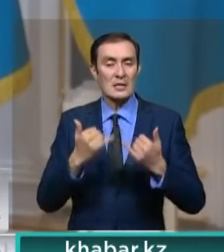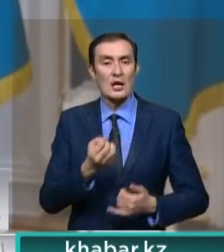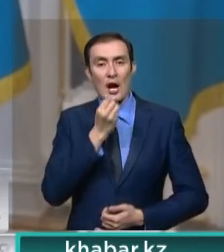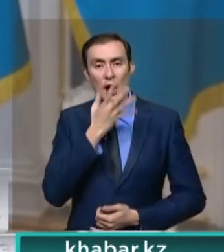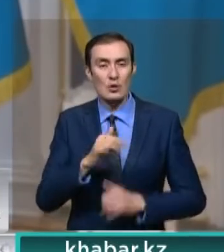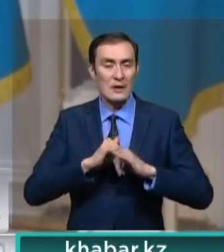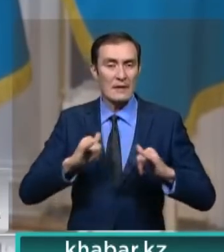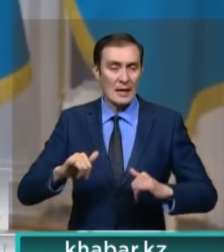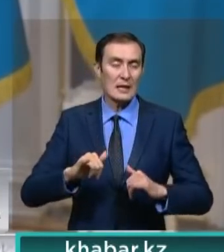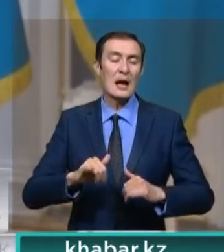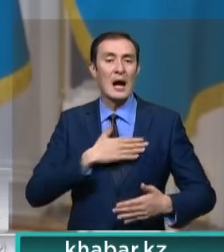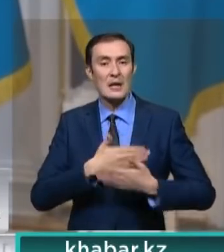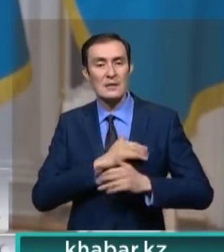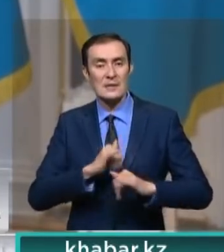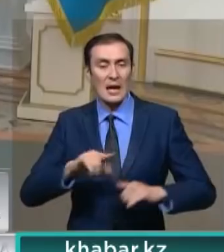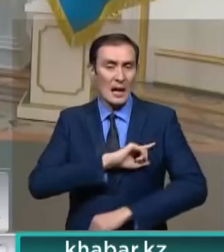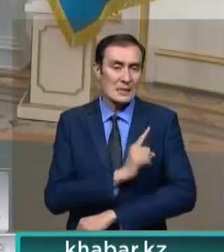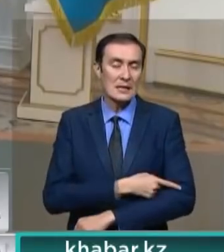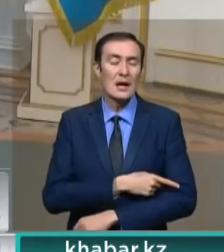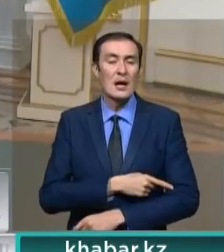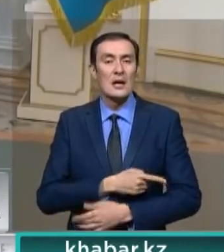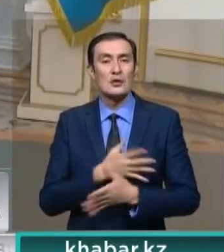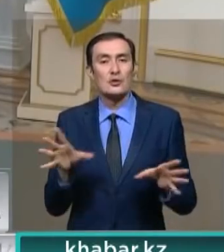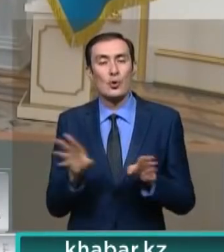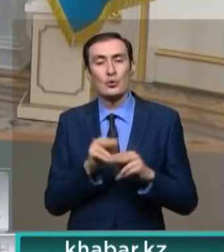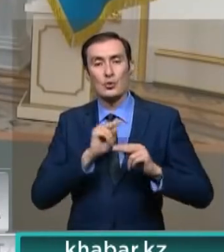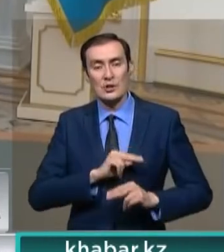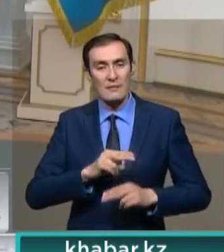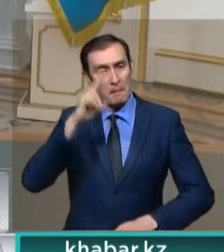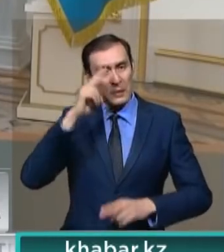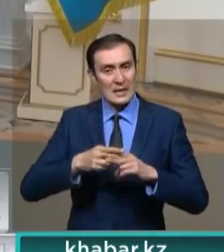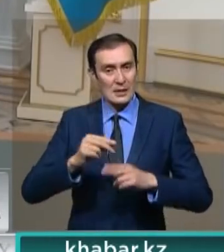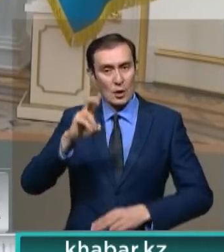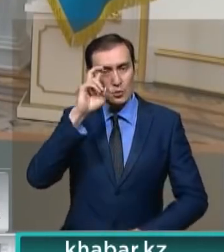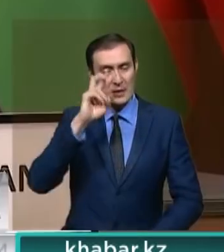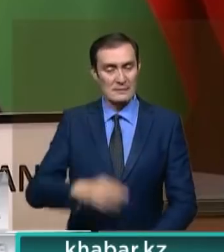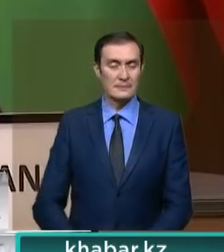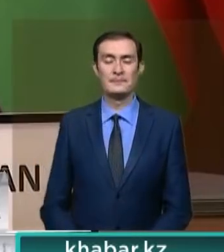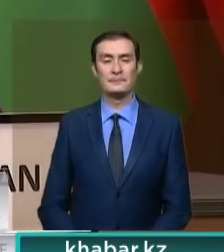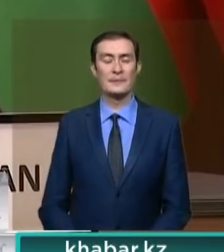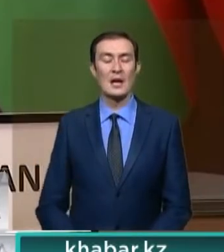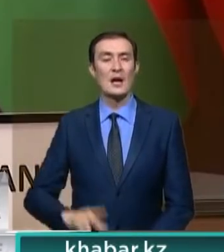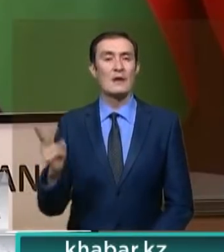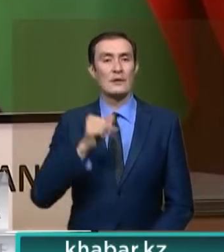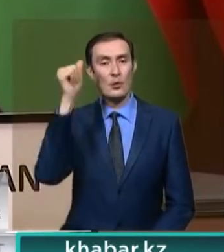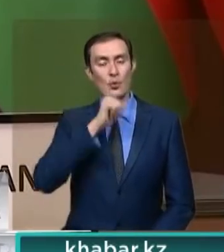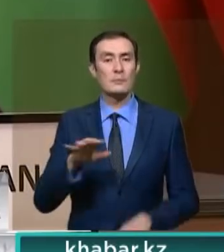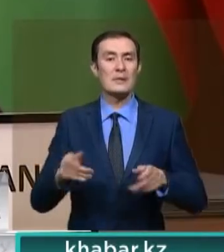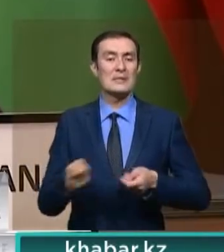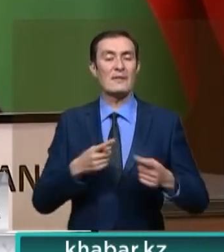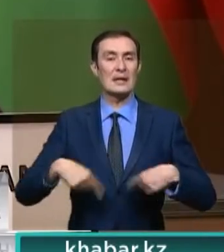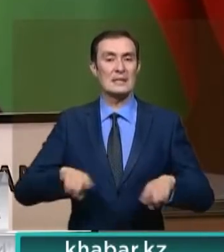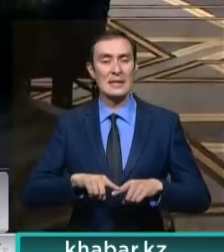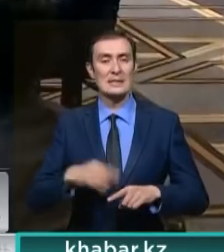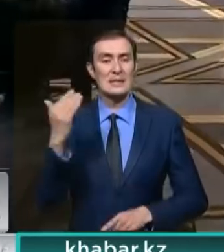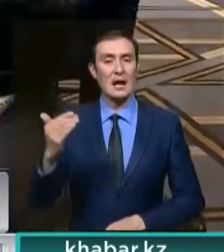существенное влияние на активизацию многогранного сотрудничества братских государств. Второй год председательства в